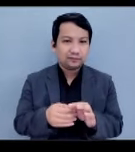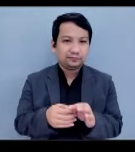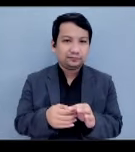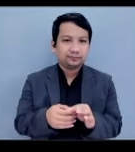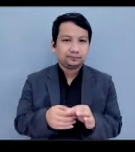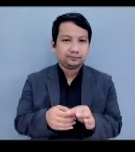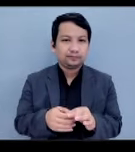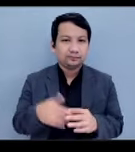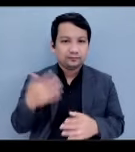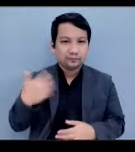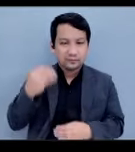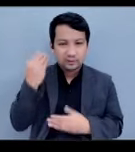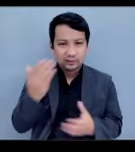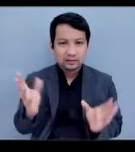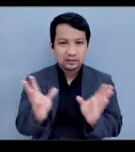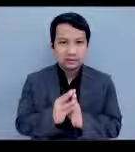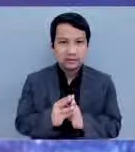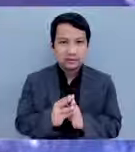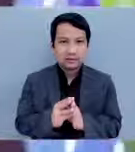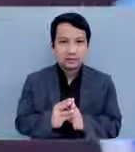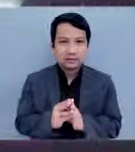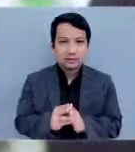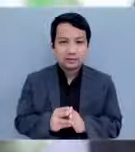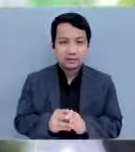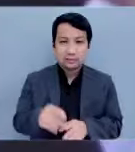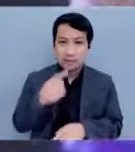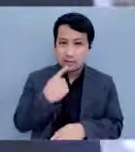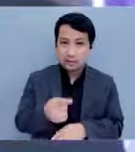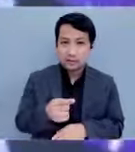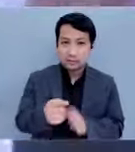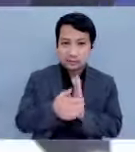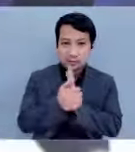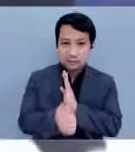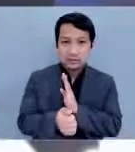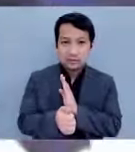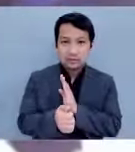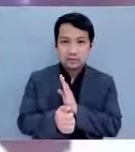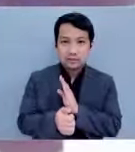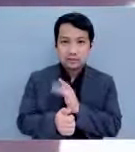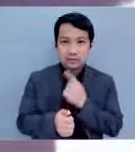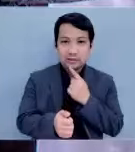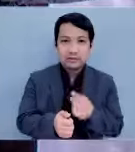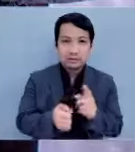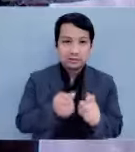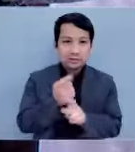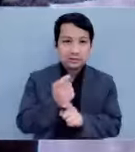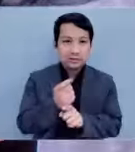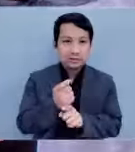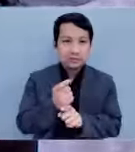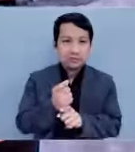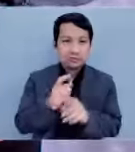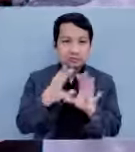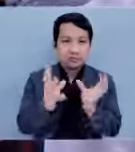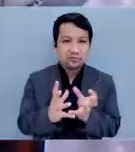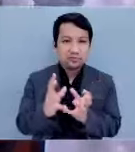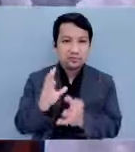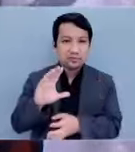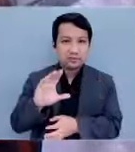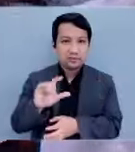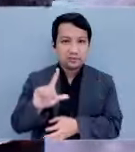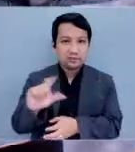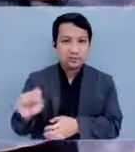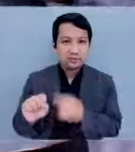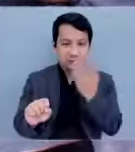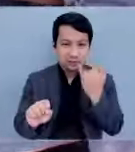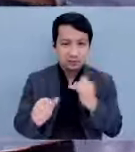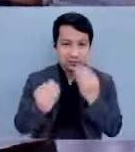nakakamangha. At saka tama, Dems, alam mo, kung talent lang din naman, eh ang ating mga bisita, truly world class. Kaya sigurado, marami sa mga